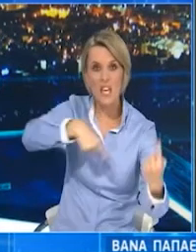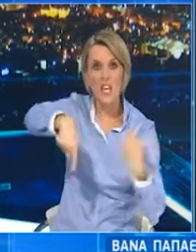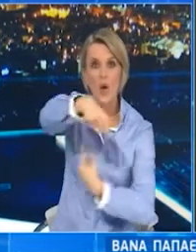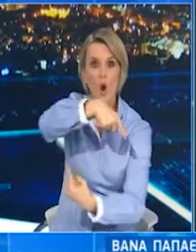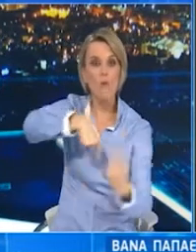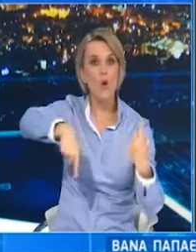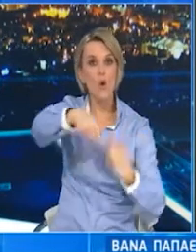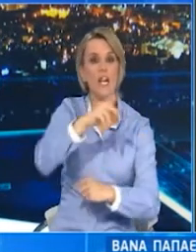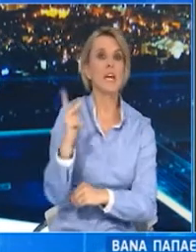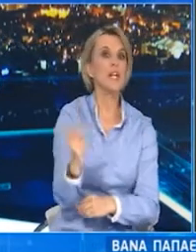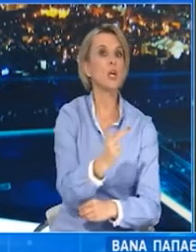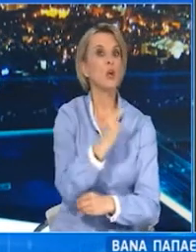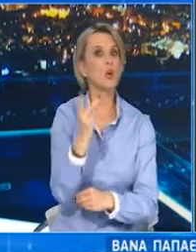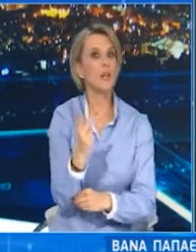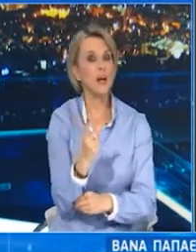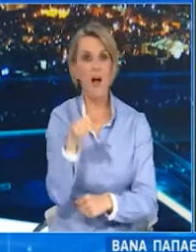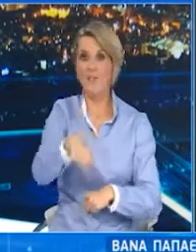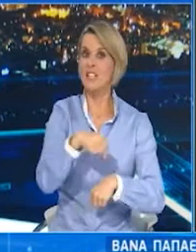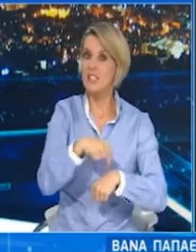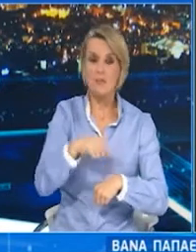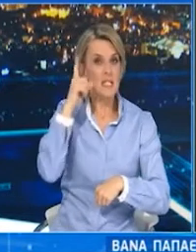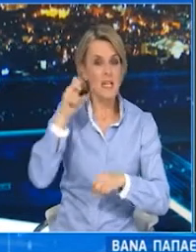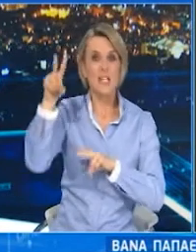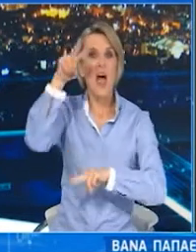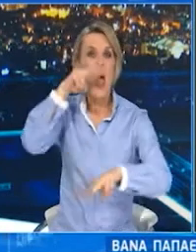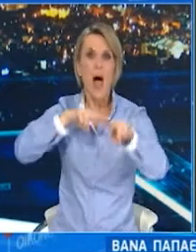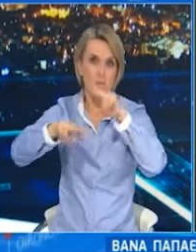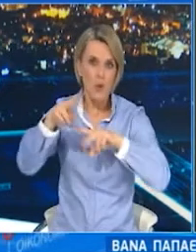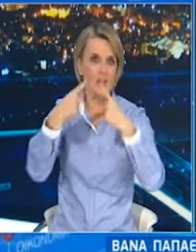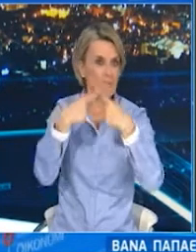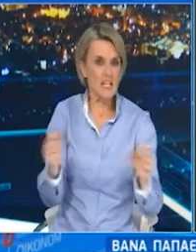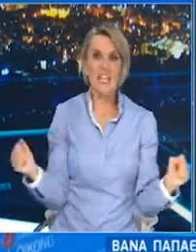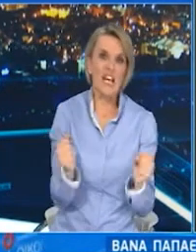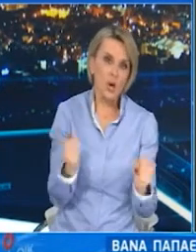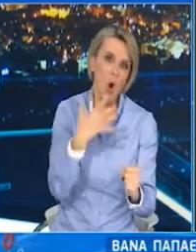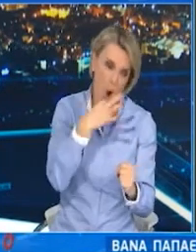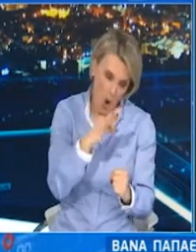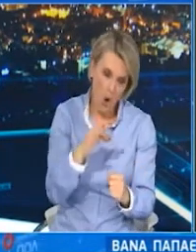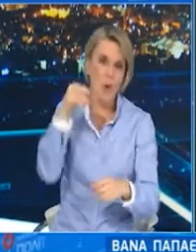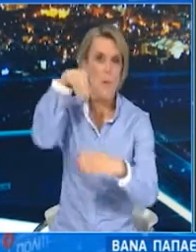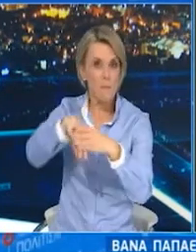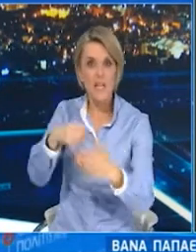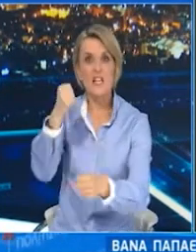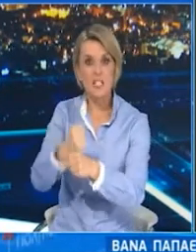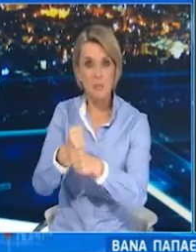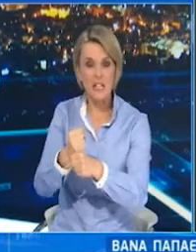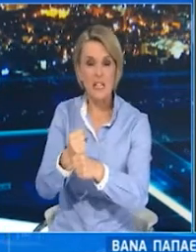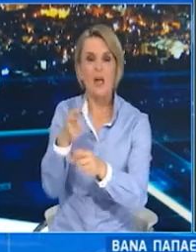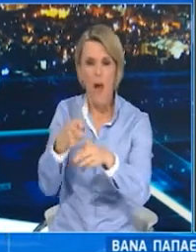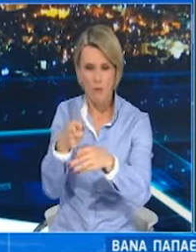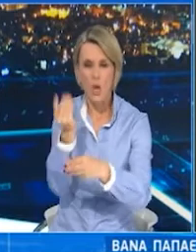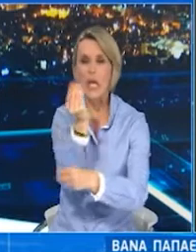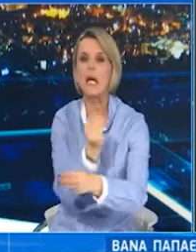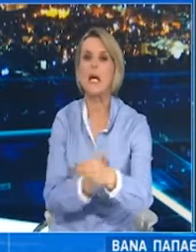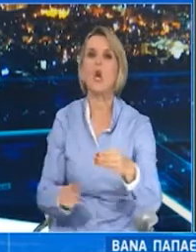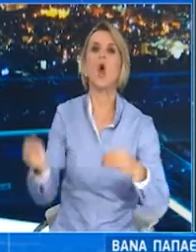επικράτεια. Και ενώ βρισκόμαστε σε μια εποχή που είμαστε κλεισμένοι μέσα στα σπίτια μας, γεγονός που αυξάνει σημαντικά την πιθανότητα έκθεσής